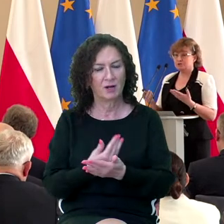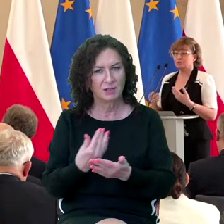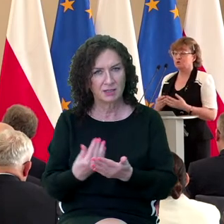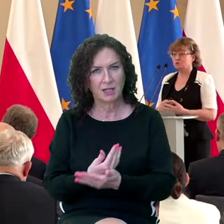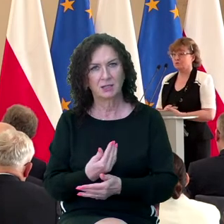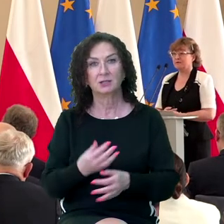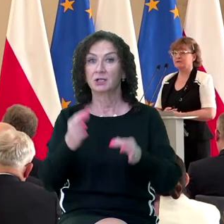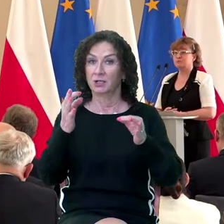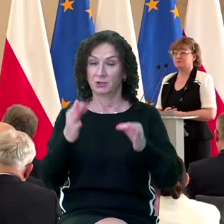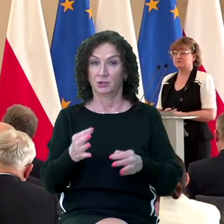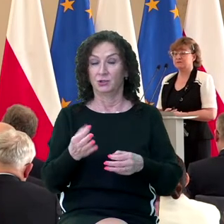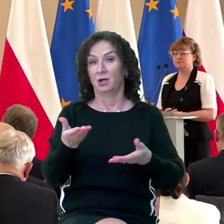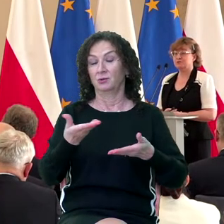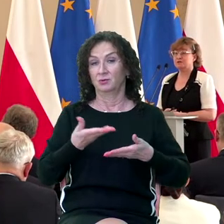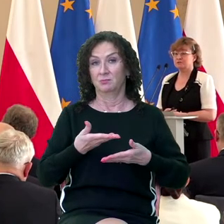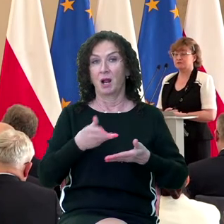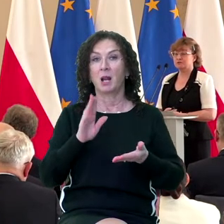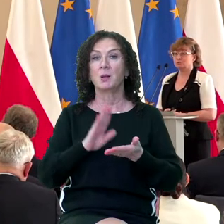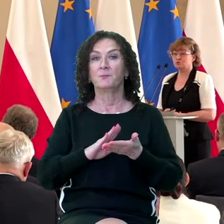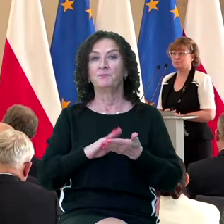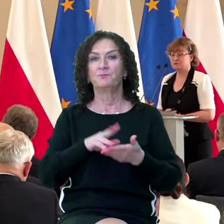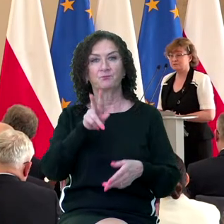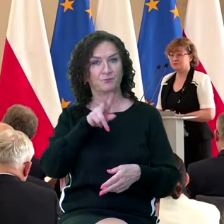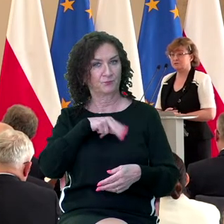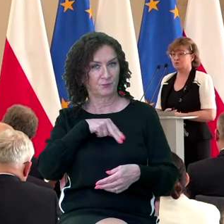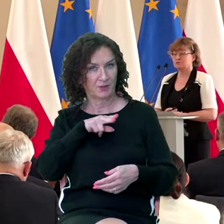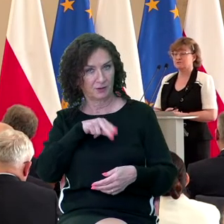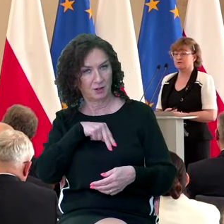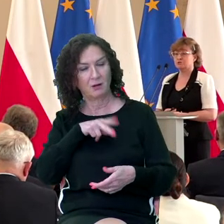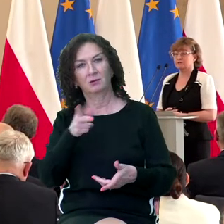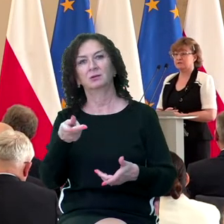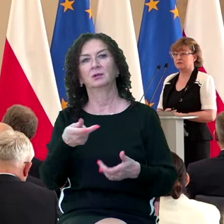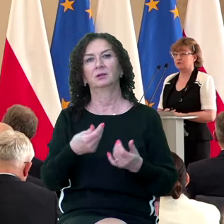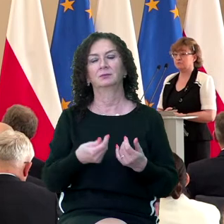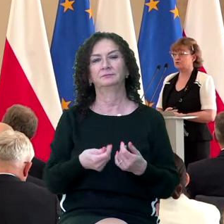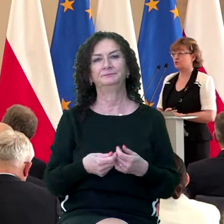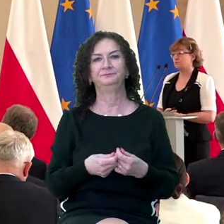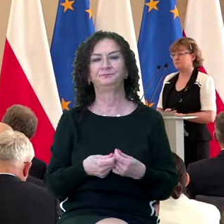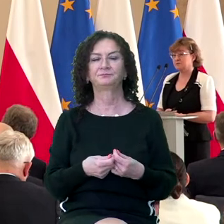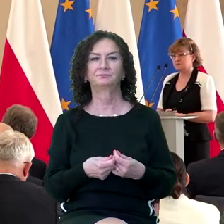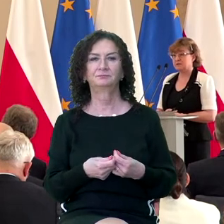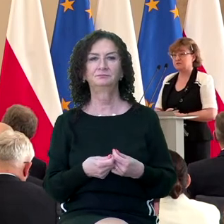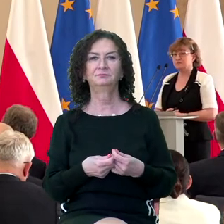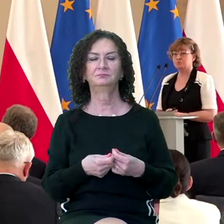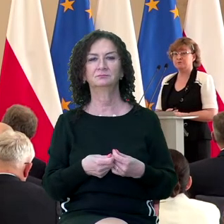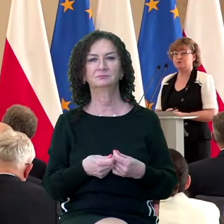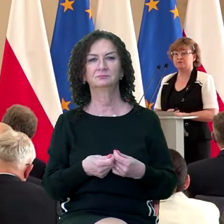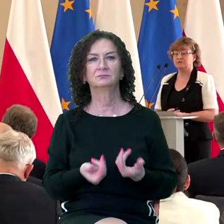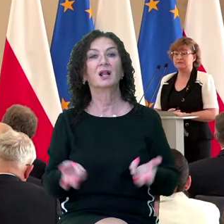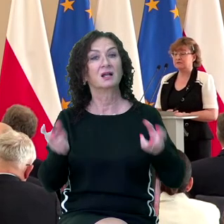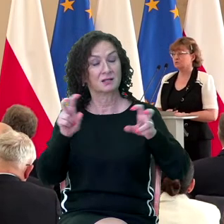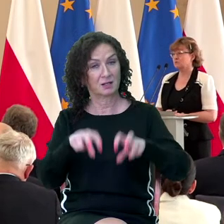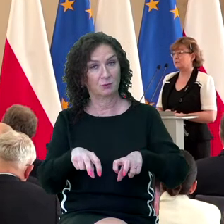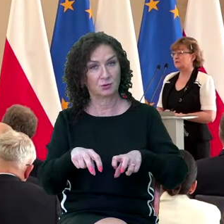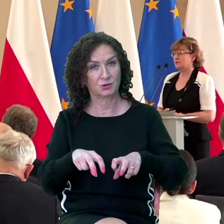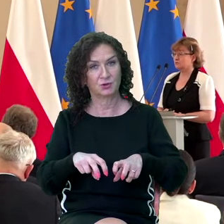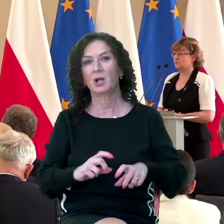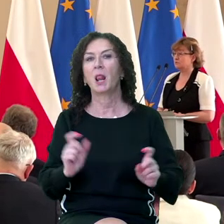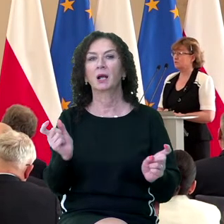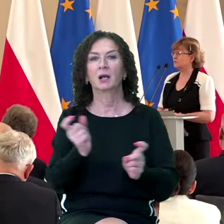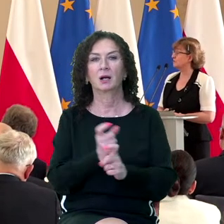dzisiaj honorowani przedstawiciele, dyrektorzy, inicjatorzy założenia Krajowej Szkoły Administracji Publicznej, która